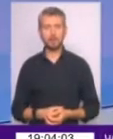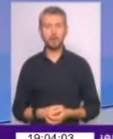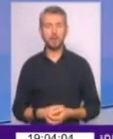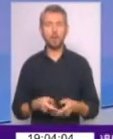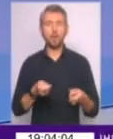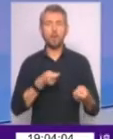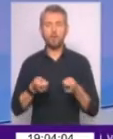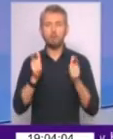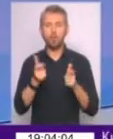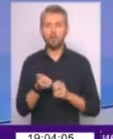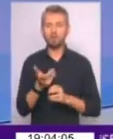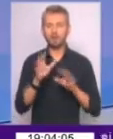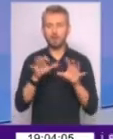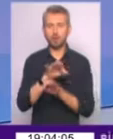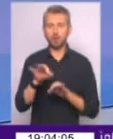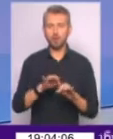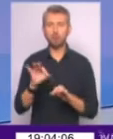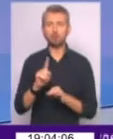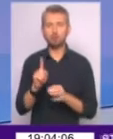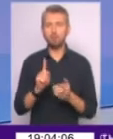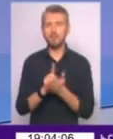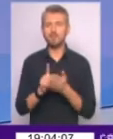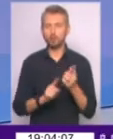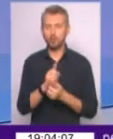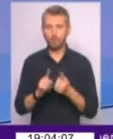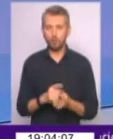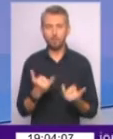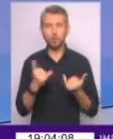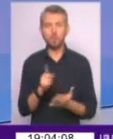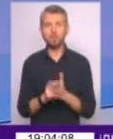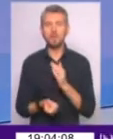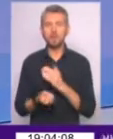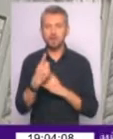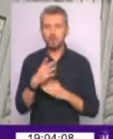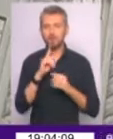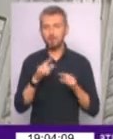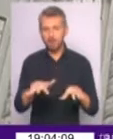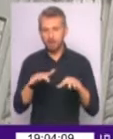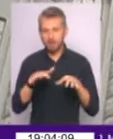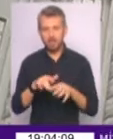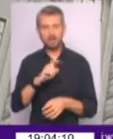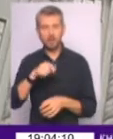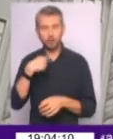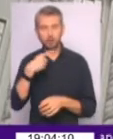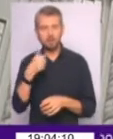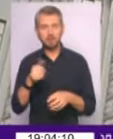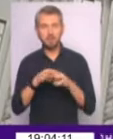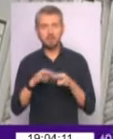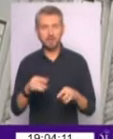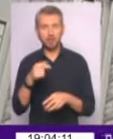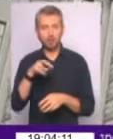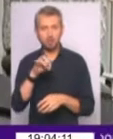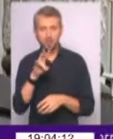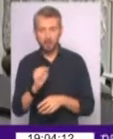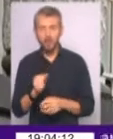Уряд погодив пакет законопроєктів щодо пенсійної реформи, і вже сьогодні він має з'явитися у парламенті. За словами прем'єра Володимира Гройсмана,